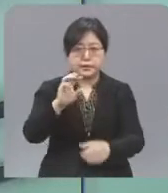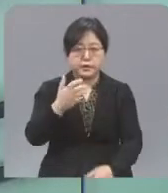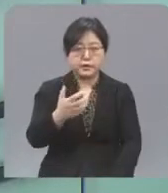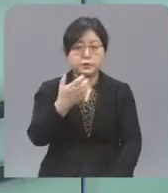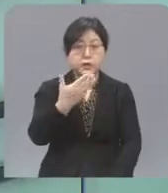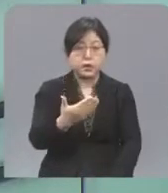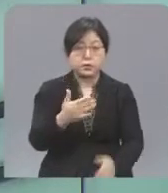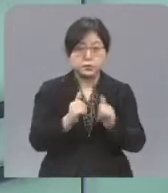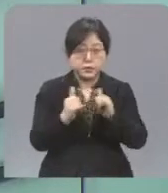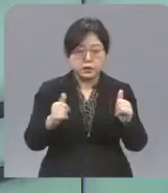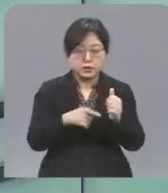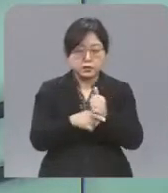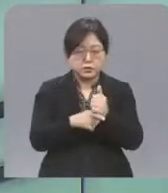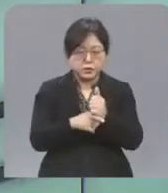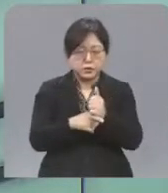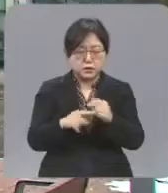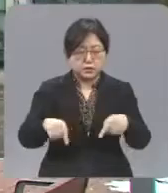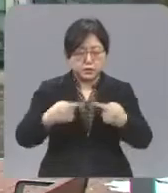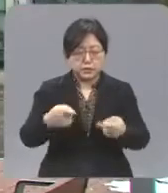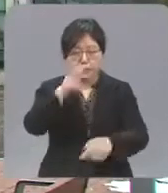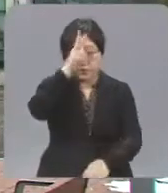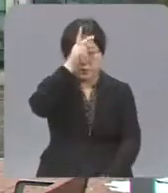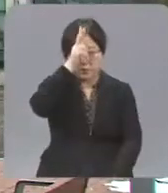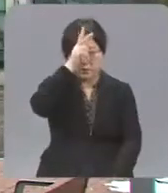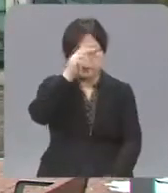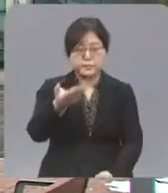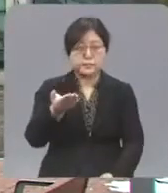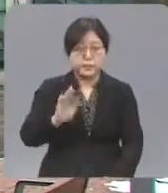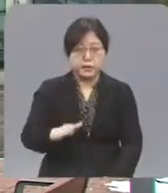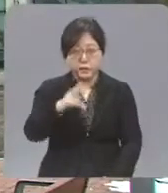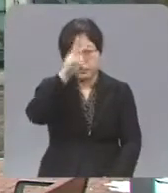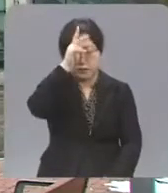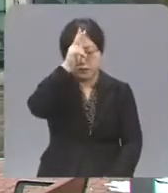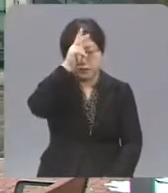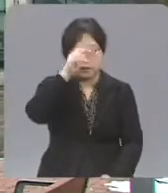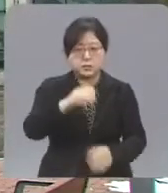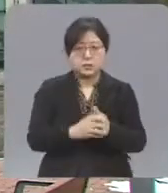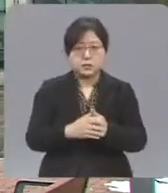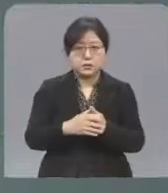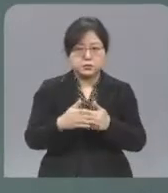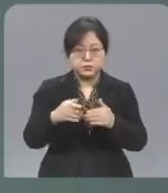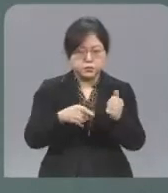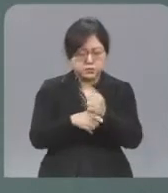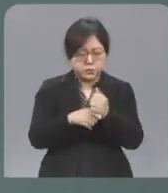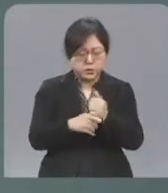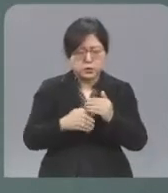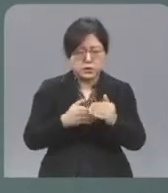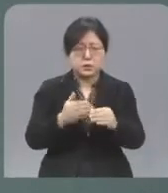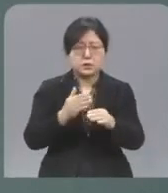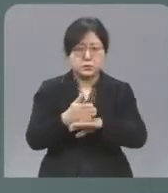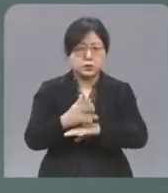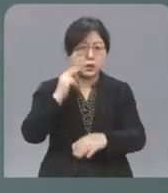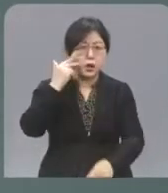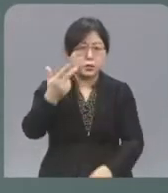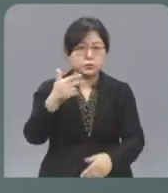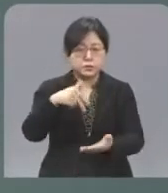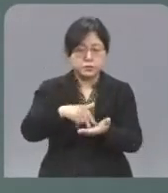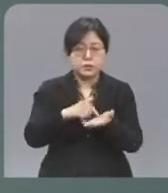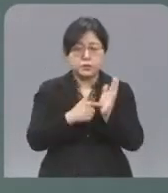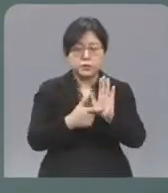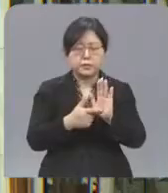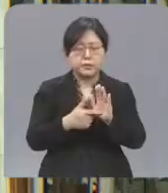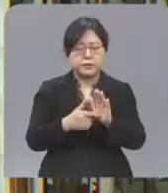89명의 수사인력을 대대적으로 투입한 경찰. 하지만 경찰은 수사 진척이 느려 다음 주 브리핑은